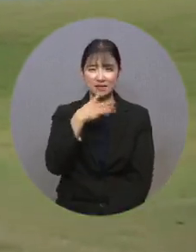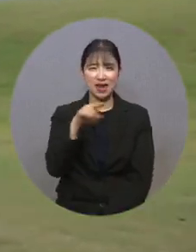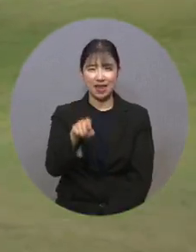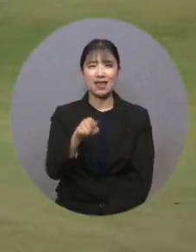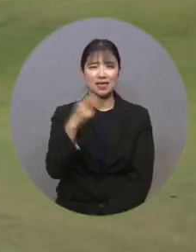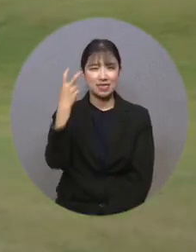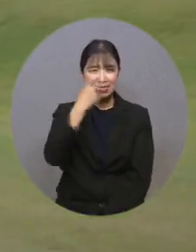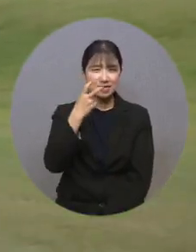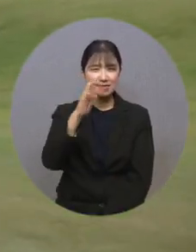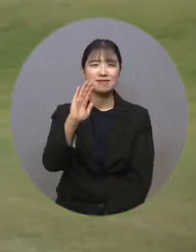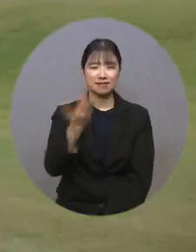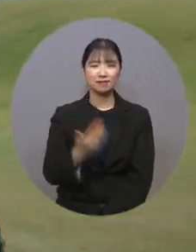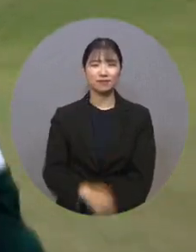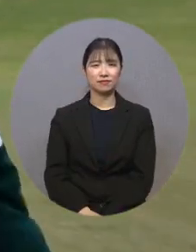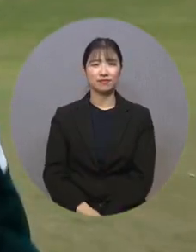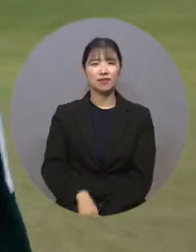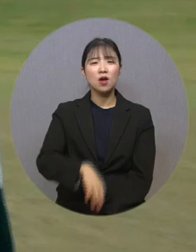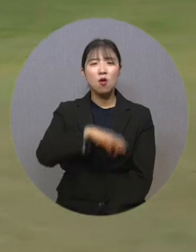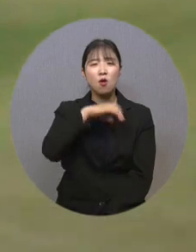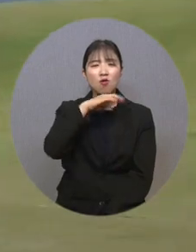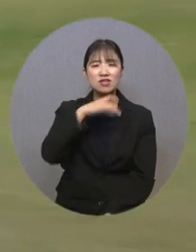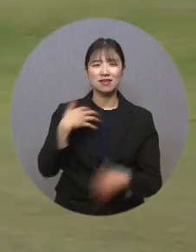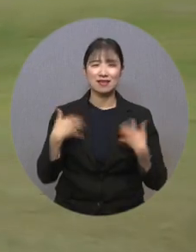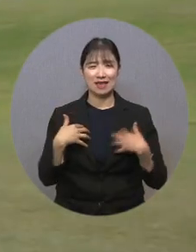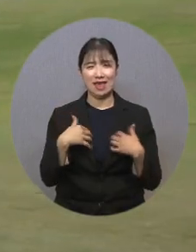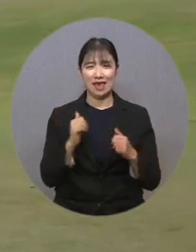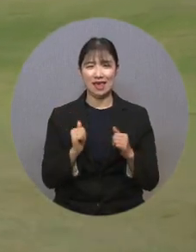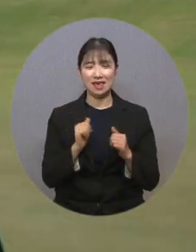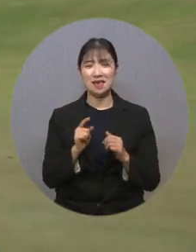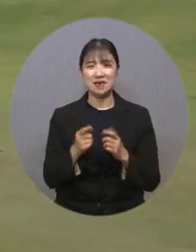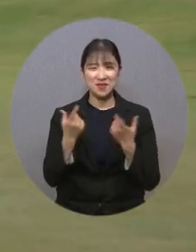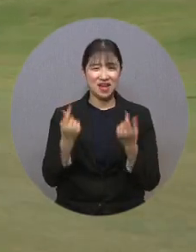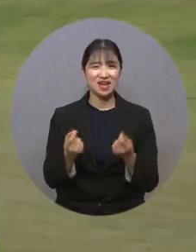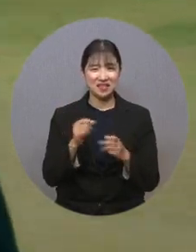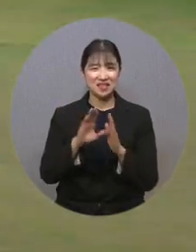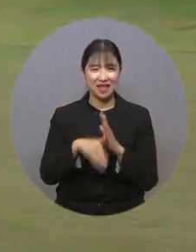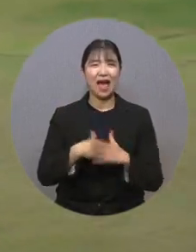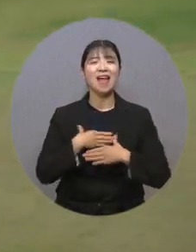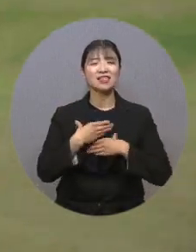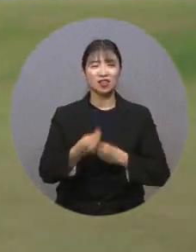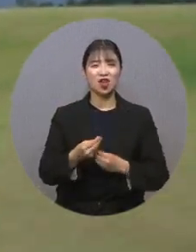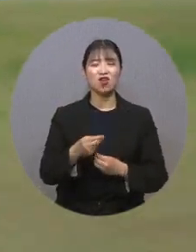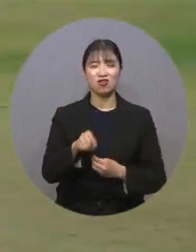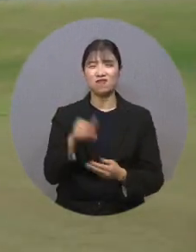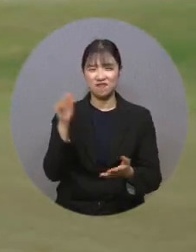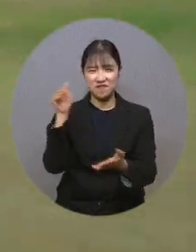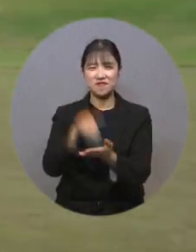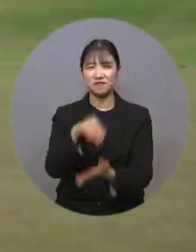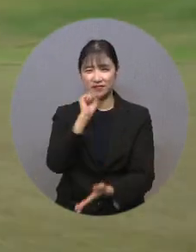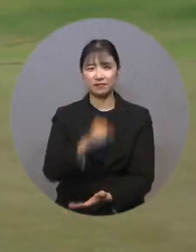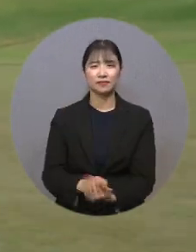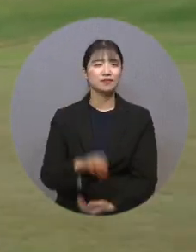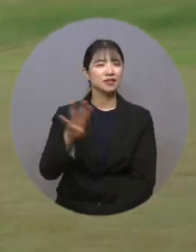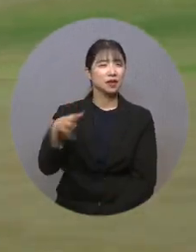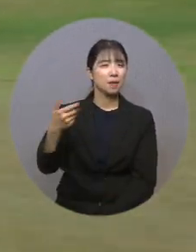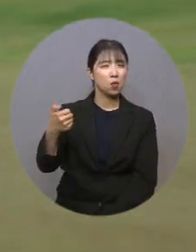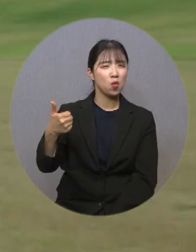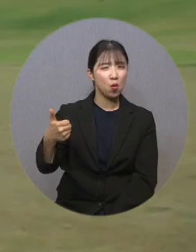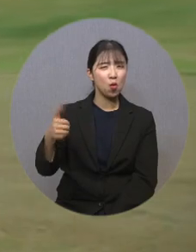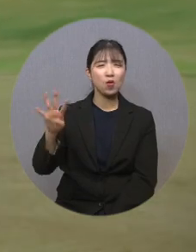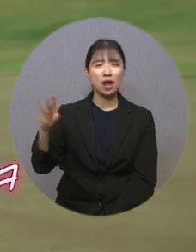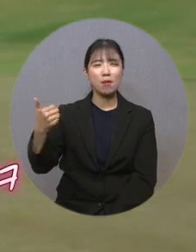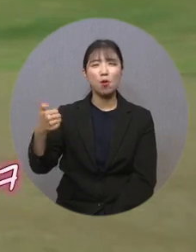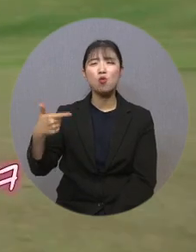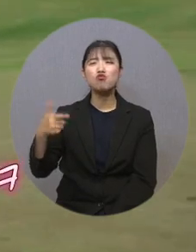이렇게 약간 오징어 게임의 도박 같은 게임 할 때는 무조건 안전빵. 안전빵. 저 455번과 456번을